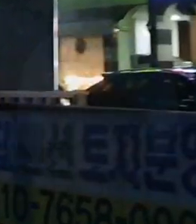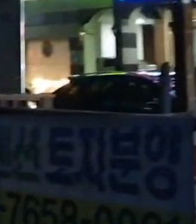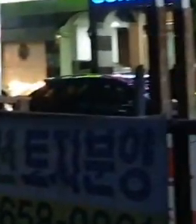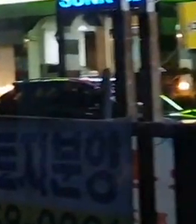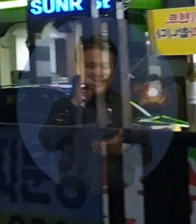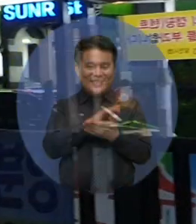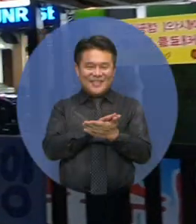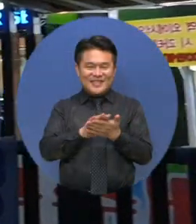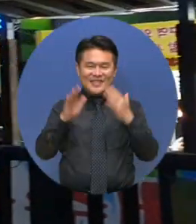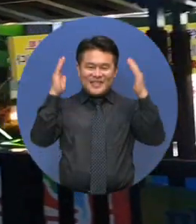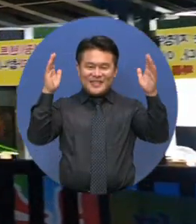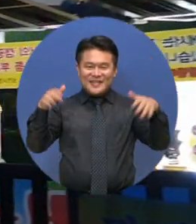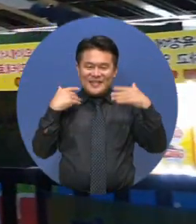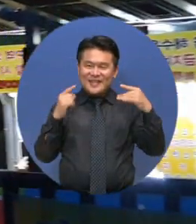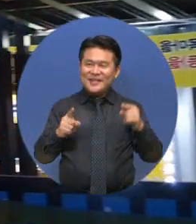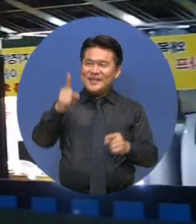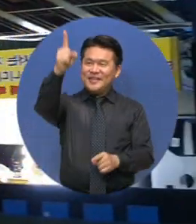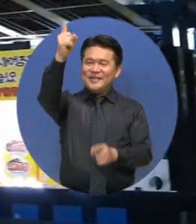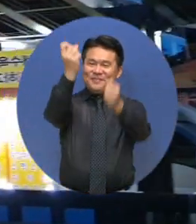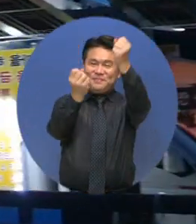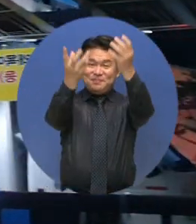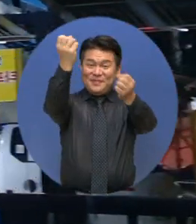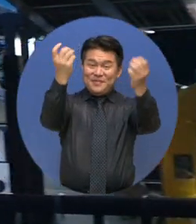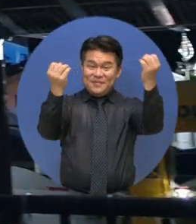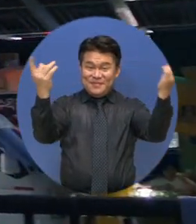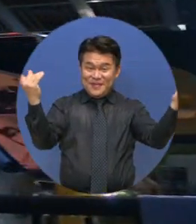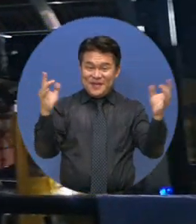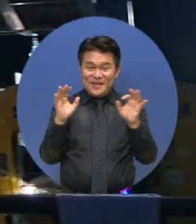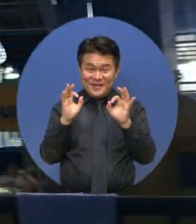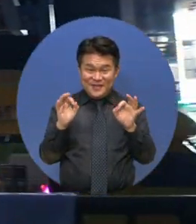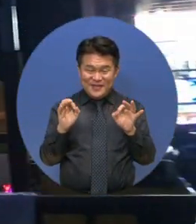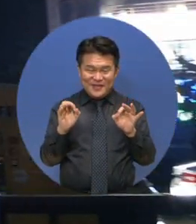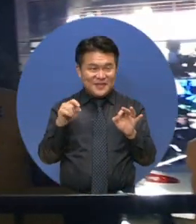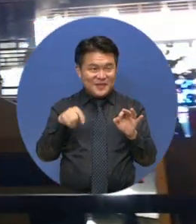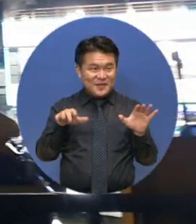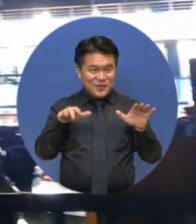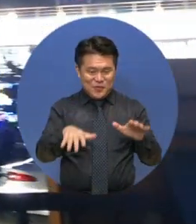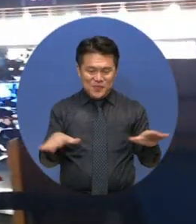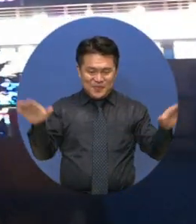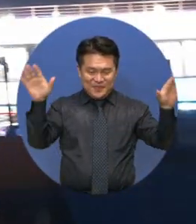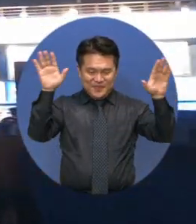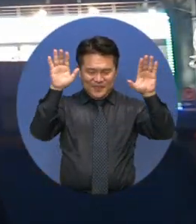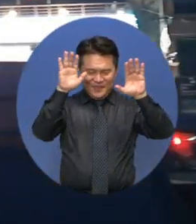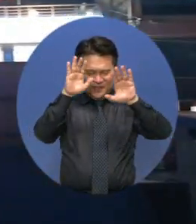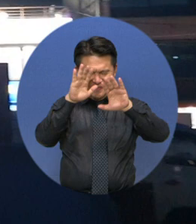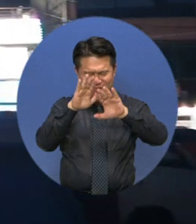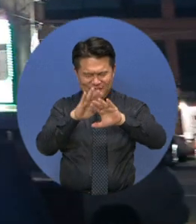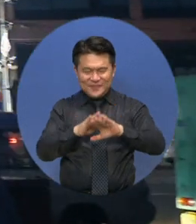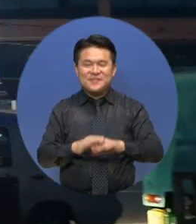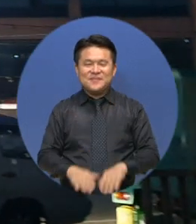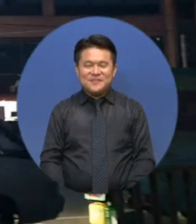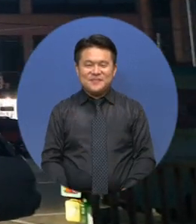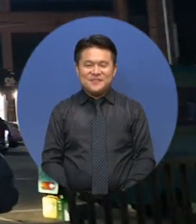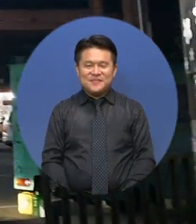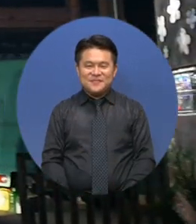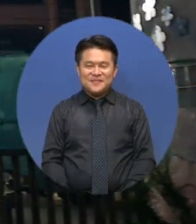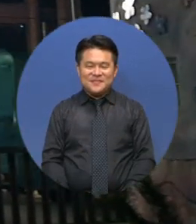시원한 바닷바람과 아름다운 불꽃놀이. 이렇게 외목의 밤이 깊어갑니다.